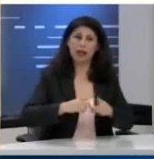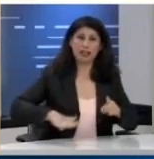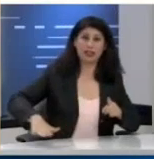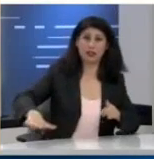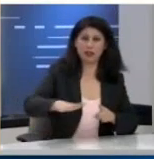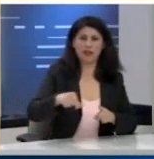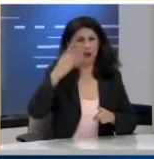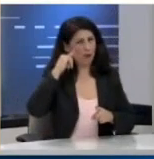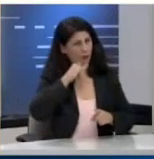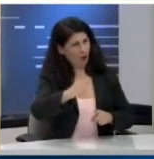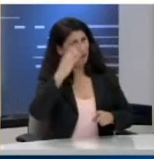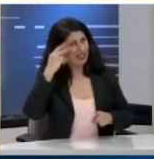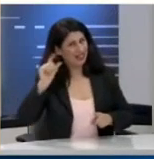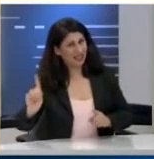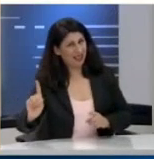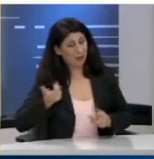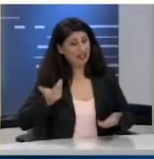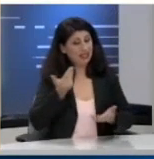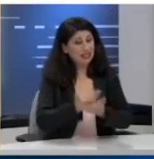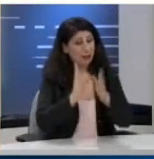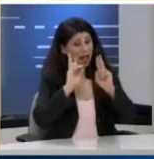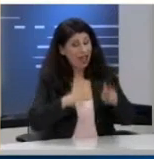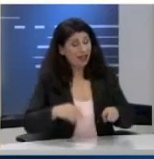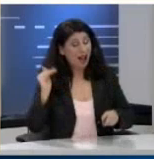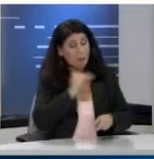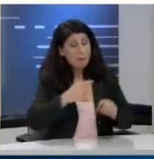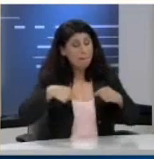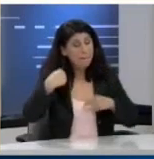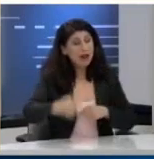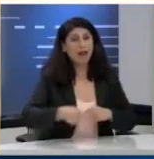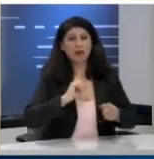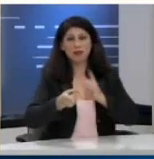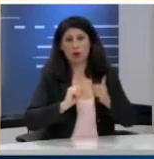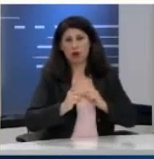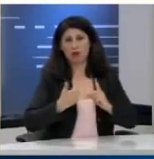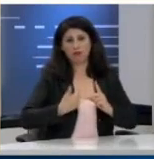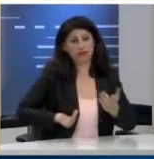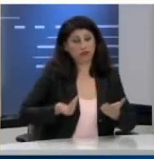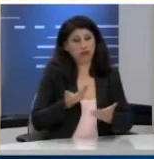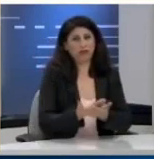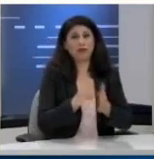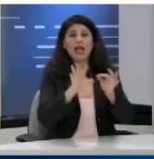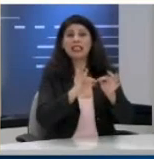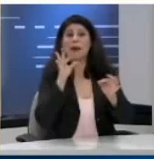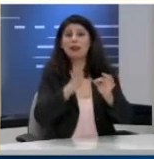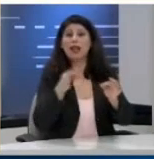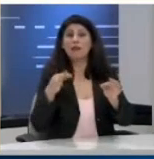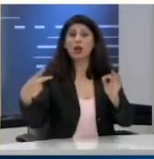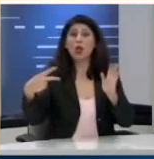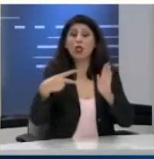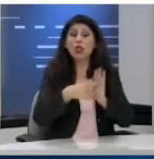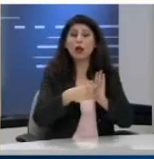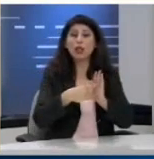ξεχνάτε αυτό διαρκώς. Ζητήσαμε την έγκριση του ελληνικού λαού αμέσως μετά από αυτή τη συμφωνία, το Σεπτέμβριο του